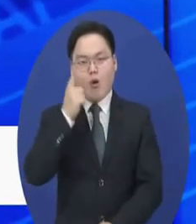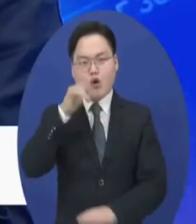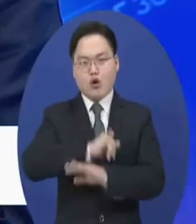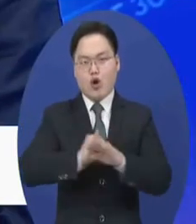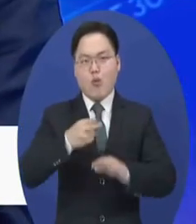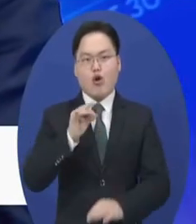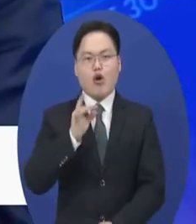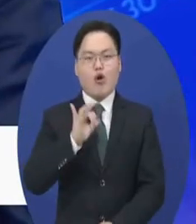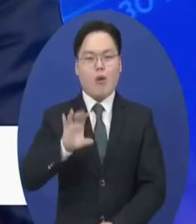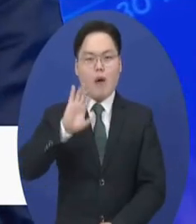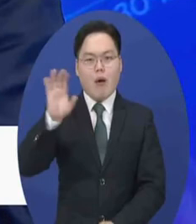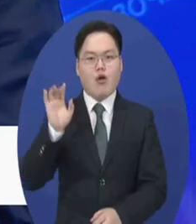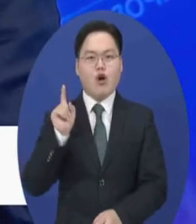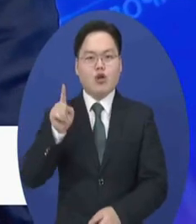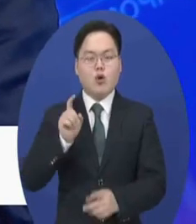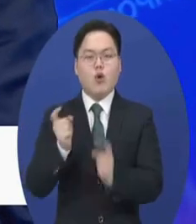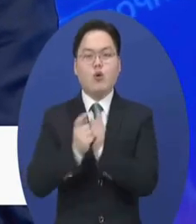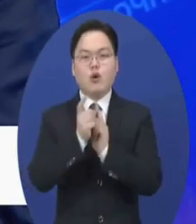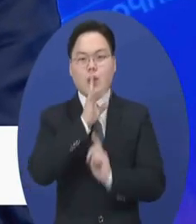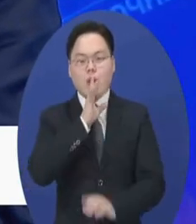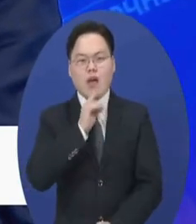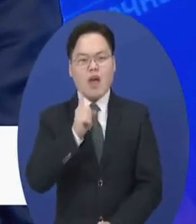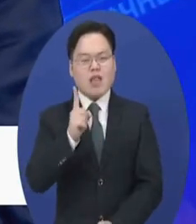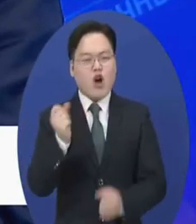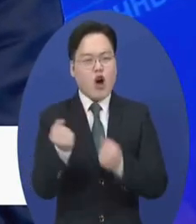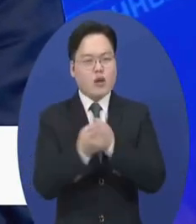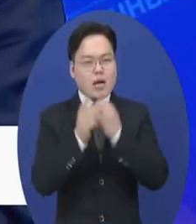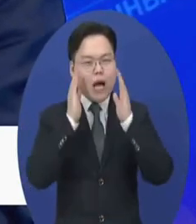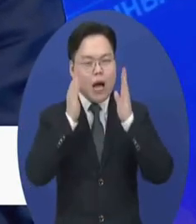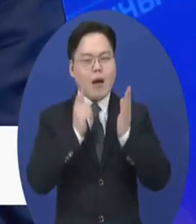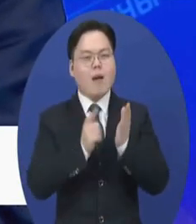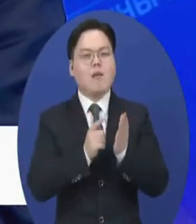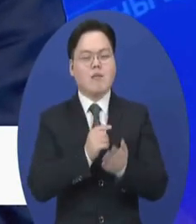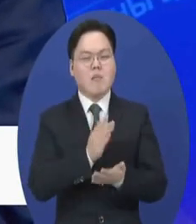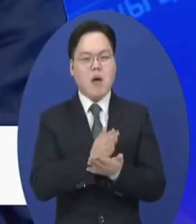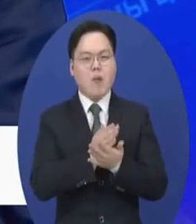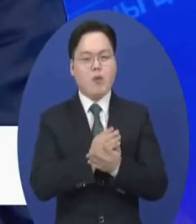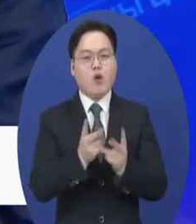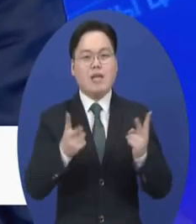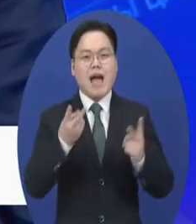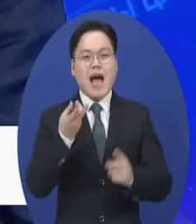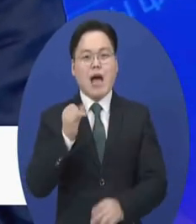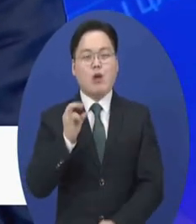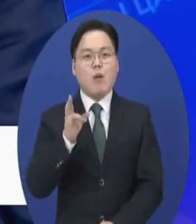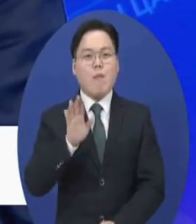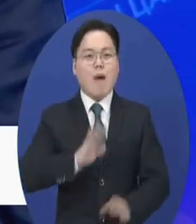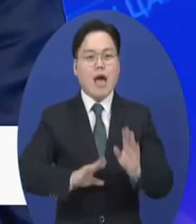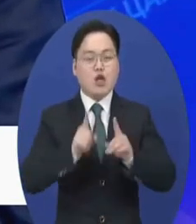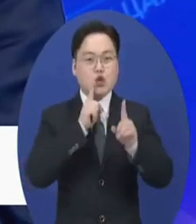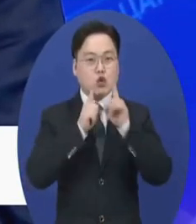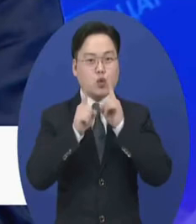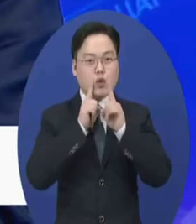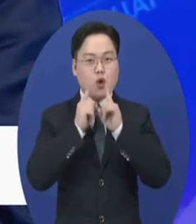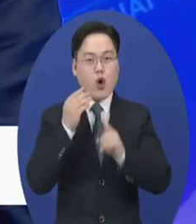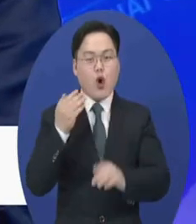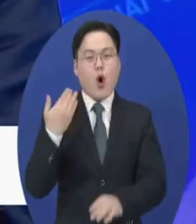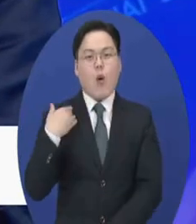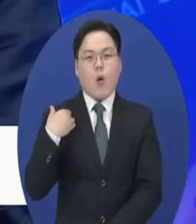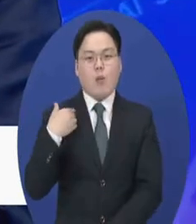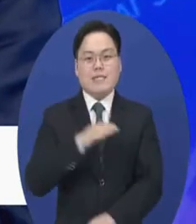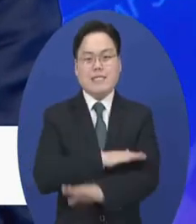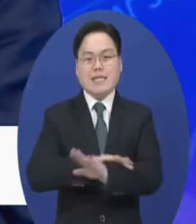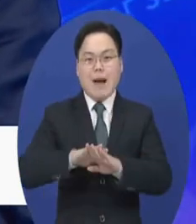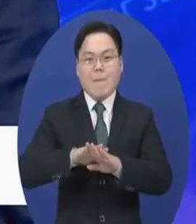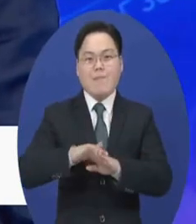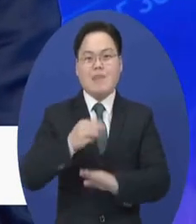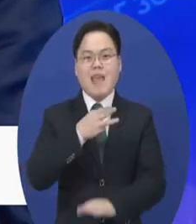дээр очиж уулзсан. Нэг зүйл их онцгой анхаарал татчихсан. Үндэсний аюулгүй байдлын зөвлөлийн нарийн бичгийн дараа ганц ух гэж хүн байдаг. Хуучин зам тээврийн сайд